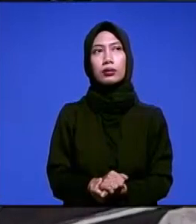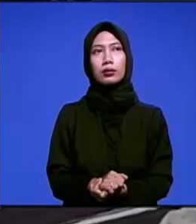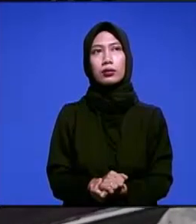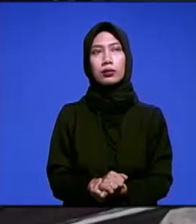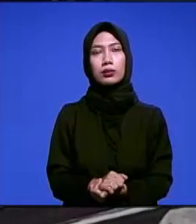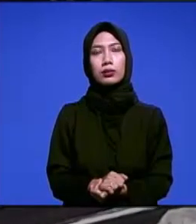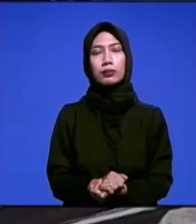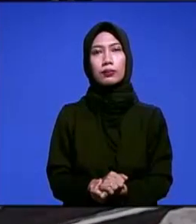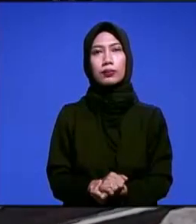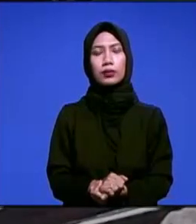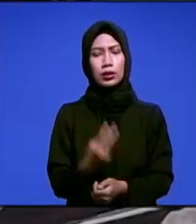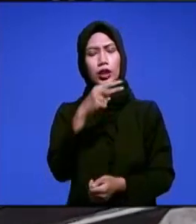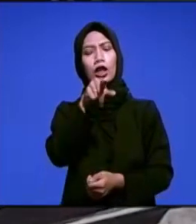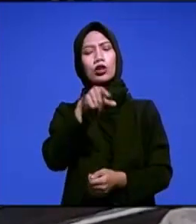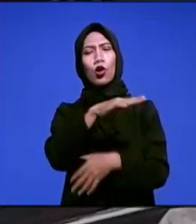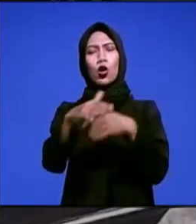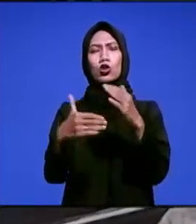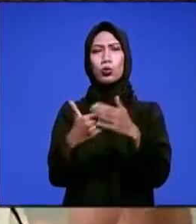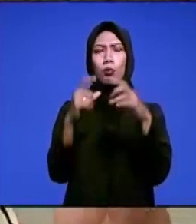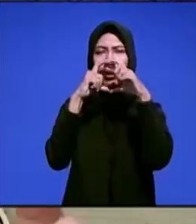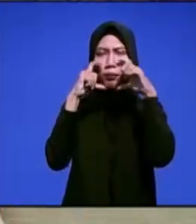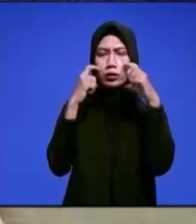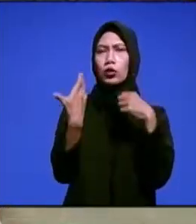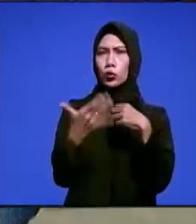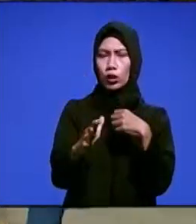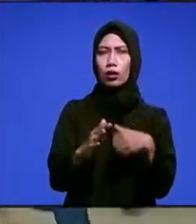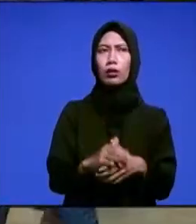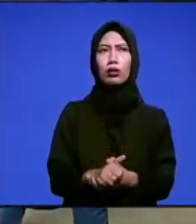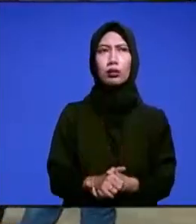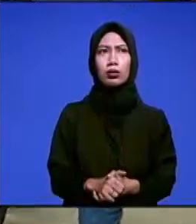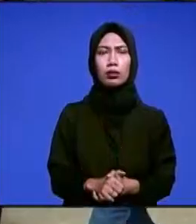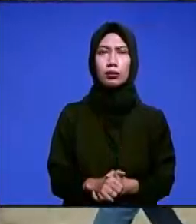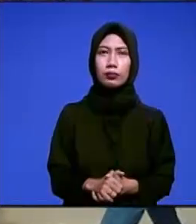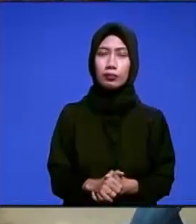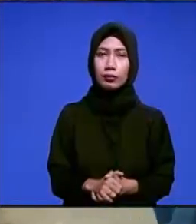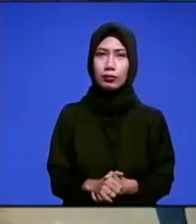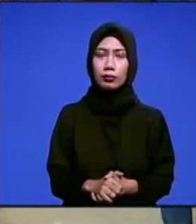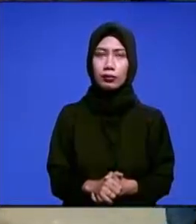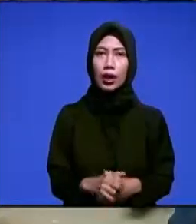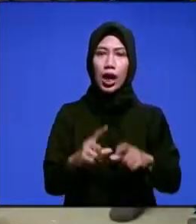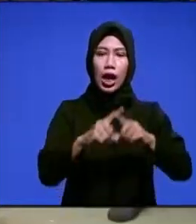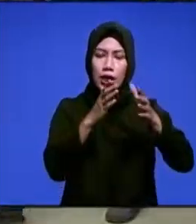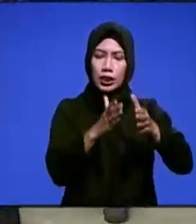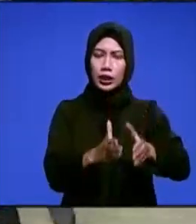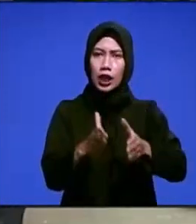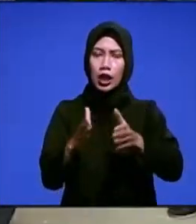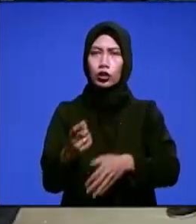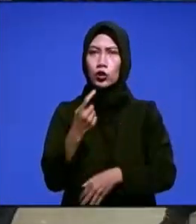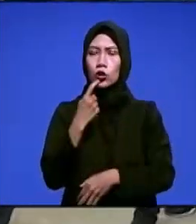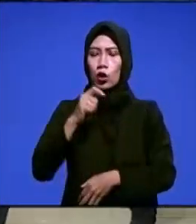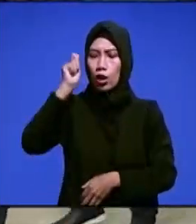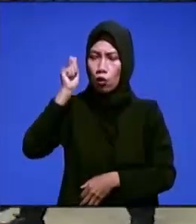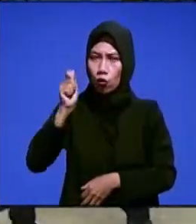kami lihat tadi semua sudah menggunakan masker. Di turunan PKPU-nya itu tidak diatur soal sanksi atau